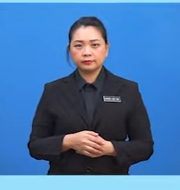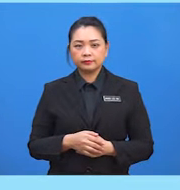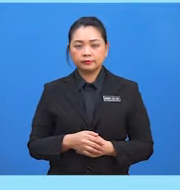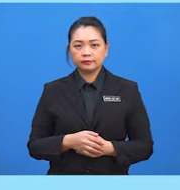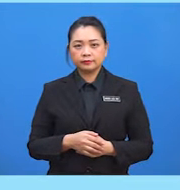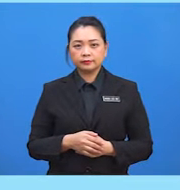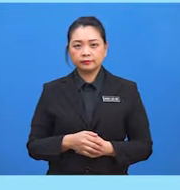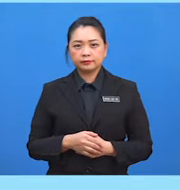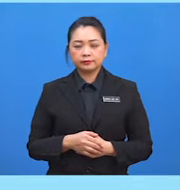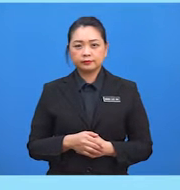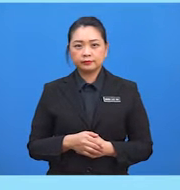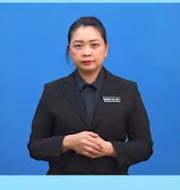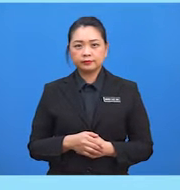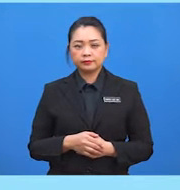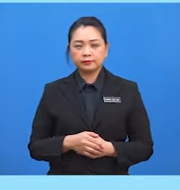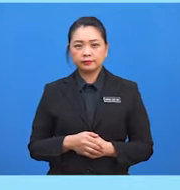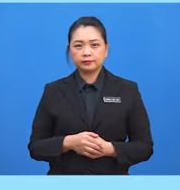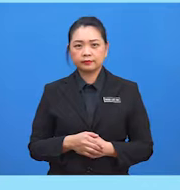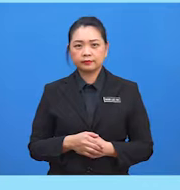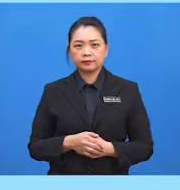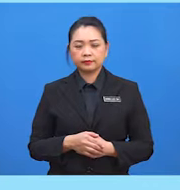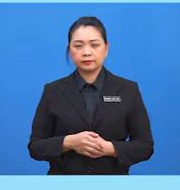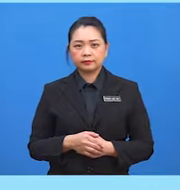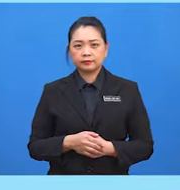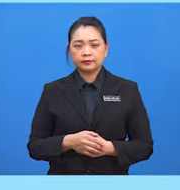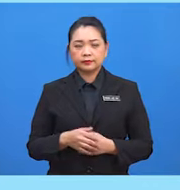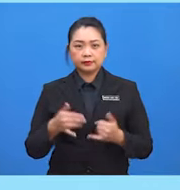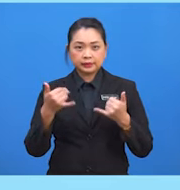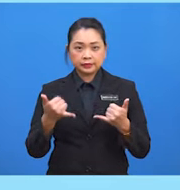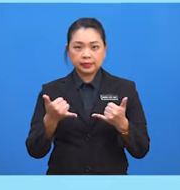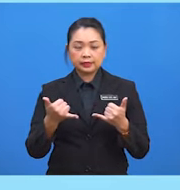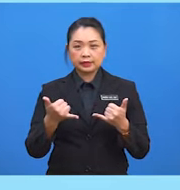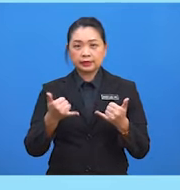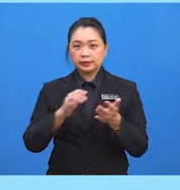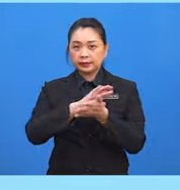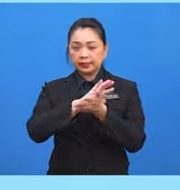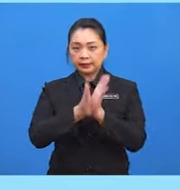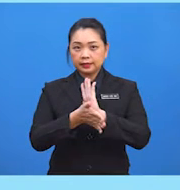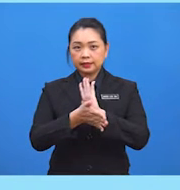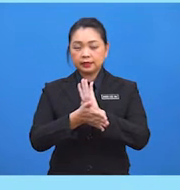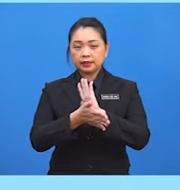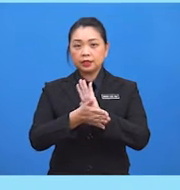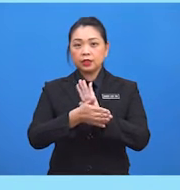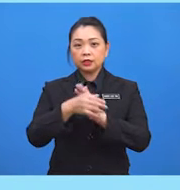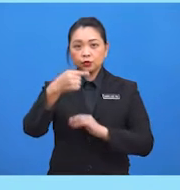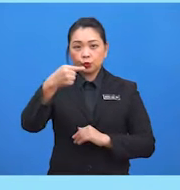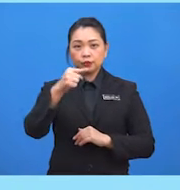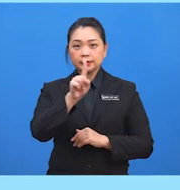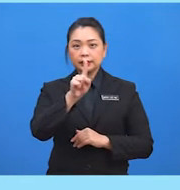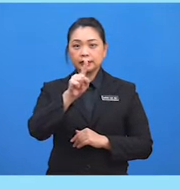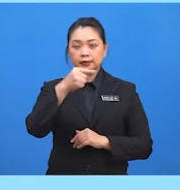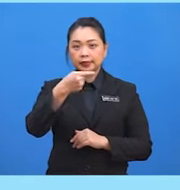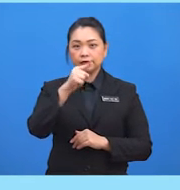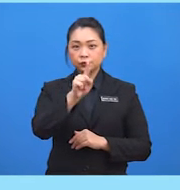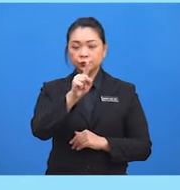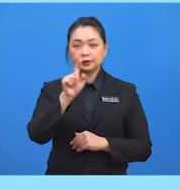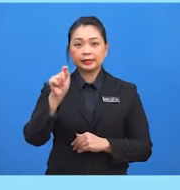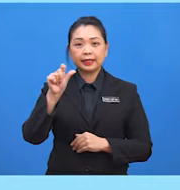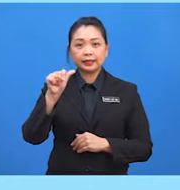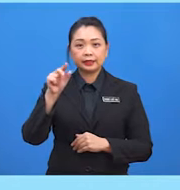ke